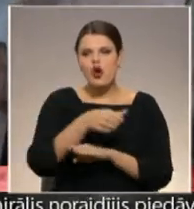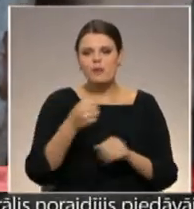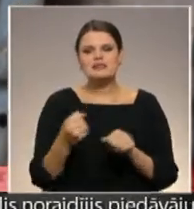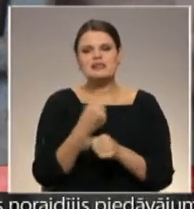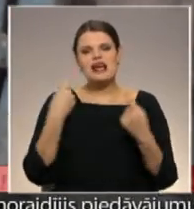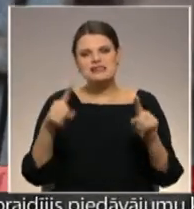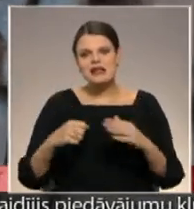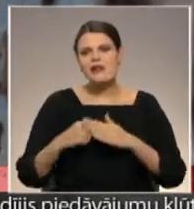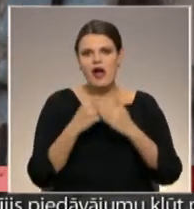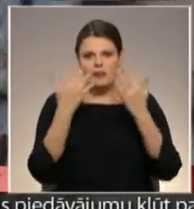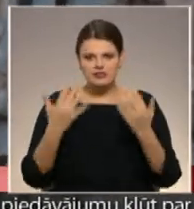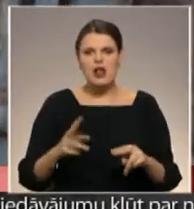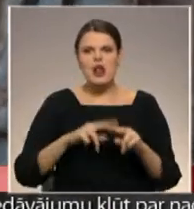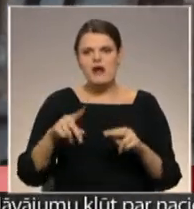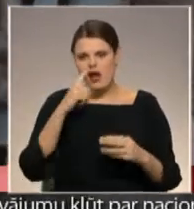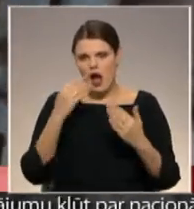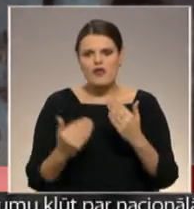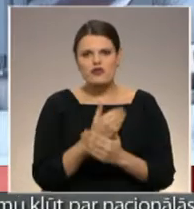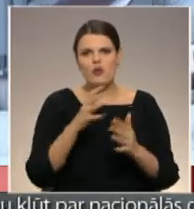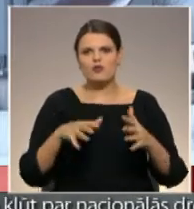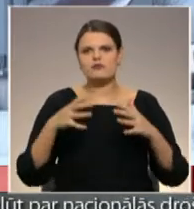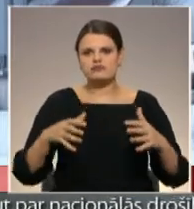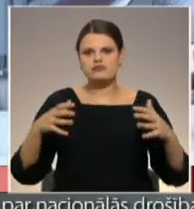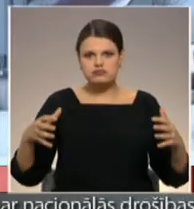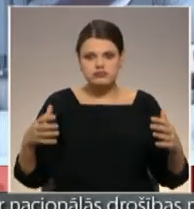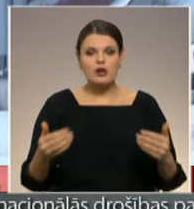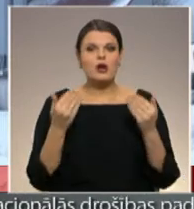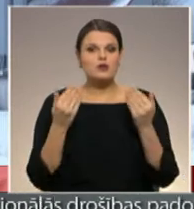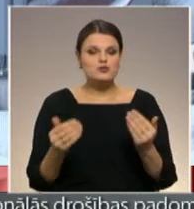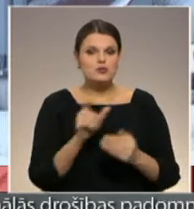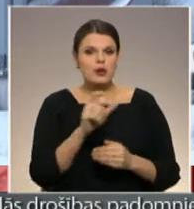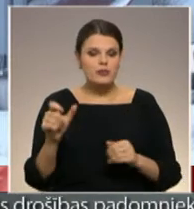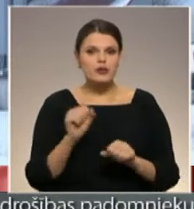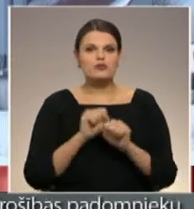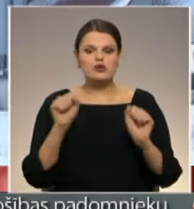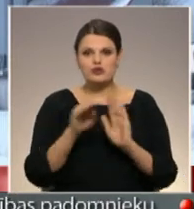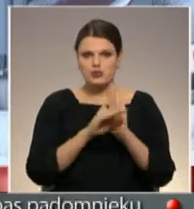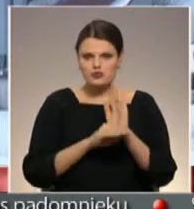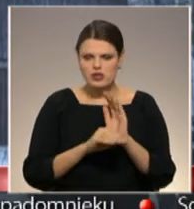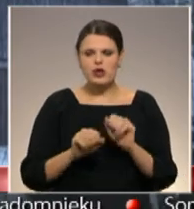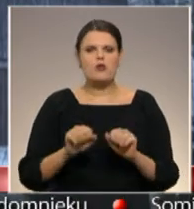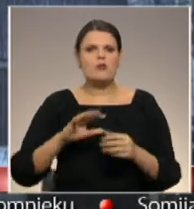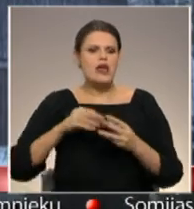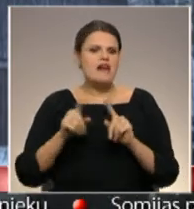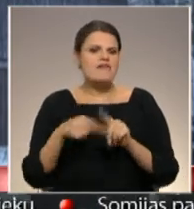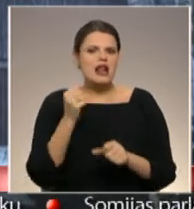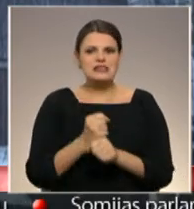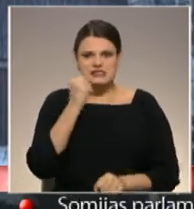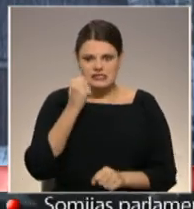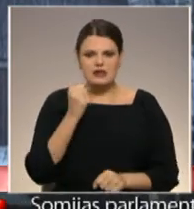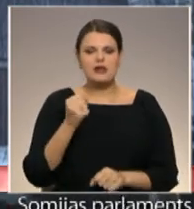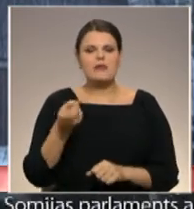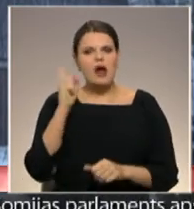cita atbalsta pasākumi ļāvuši atjaunot ganāmpulku. Šobrīd biodrošības noteikumi tiek ievēroti vēl striktāk, un saimniecībā liekt